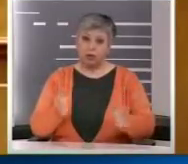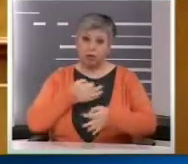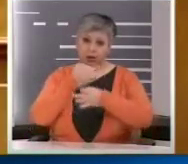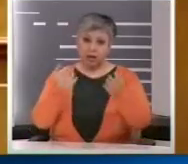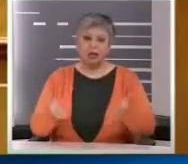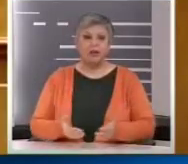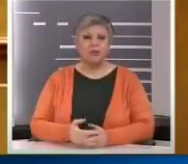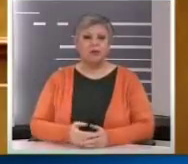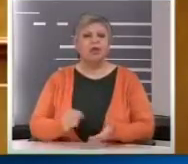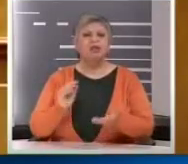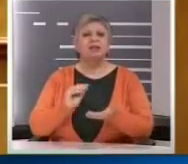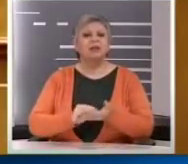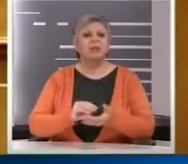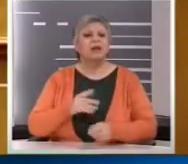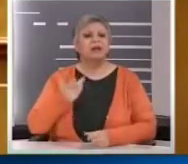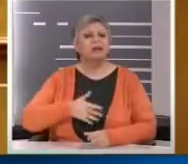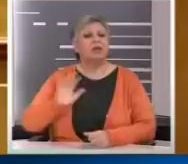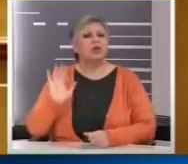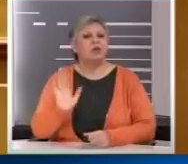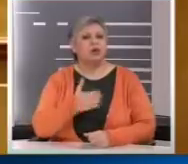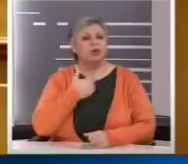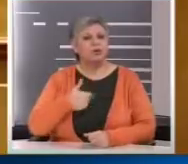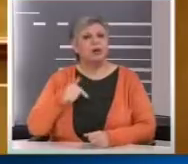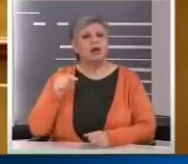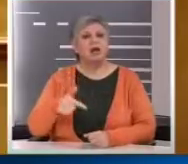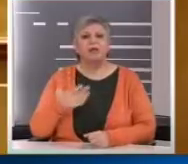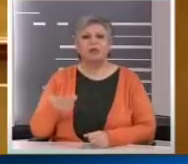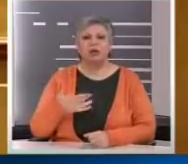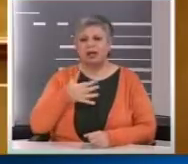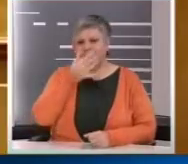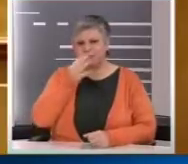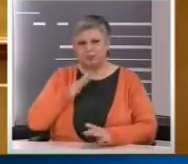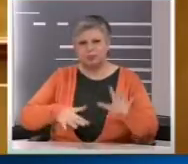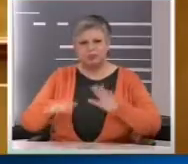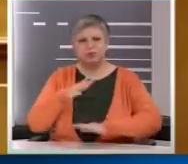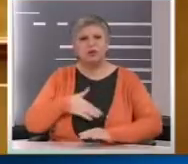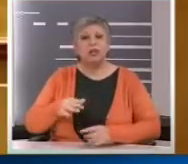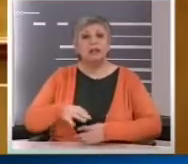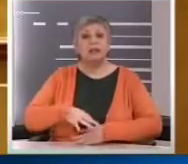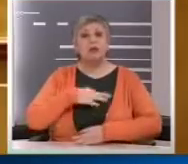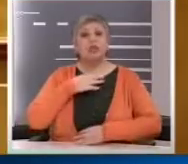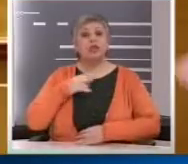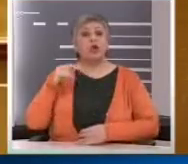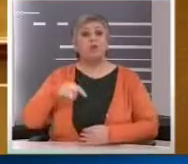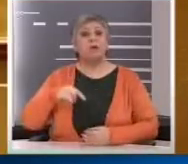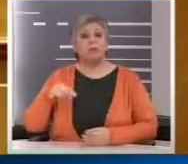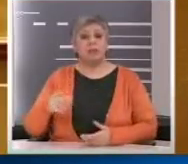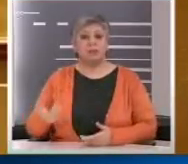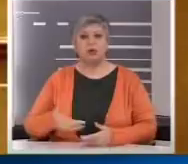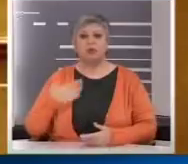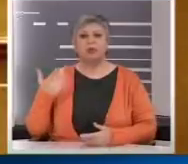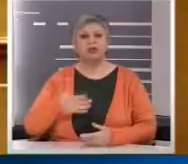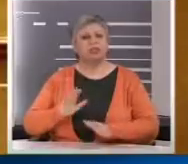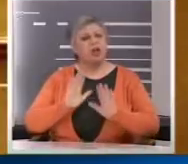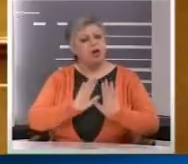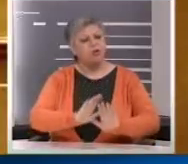γιατί διώξαμε το διαχρονικό διακηρυτή του μαύρου χρήματος εκεί, τον κύριο Παπαδημητρίου, που δεν τον ακούμπαγε κανένα σας, ούτε το